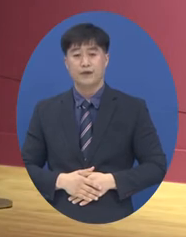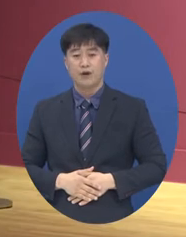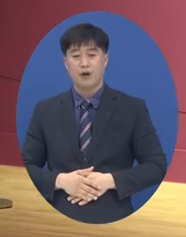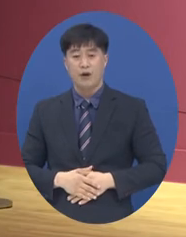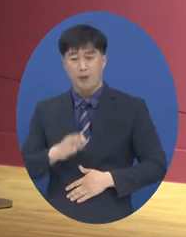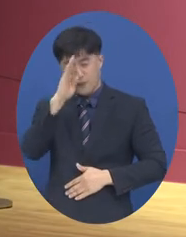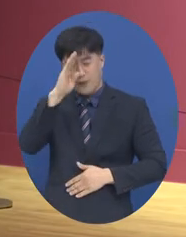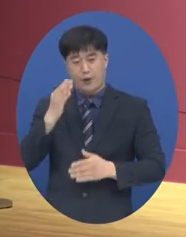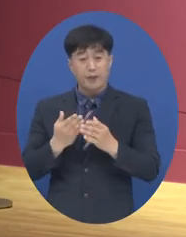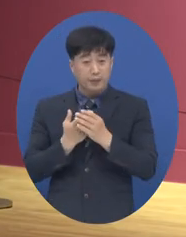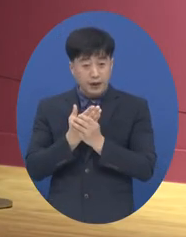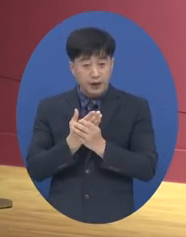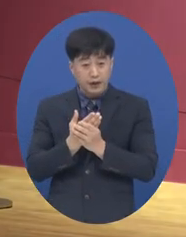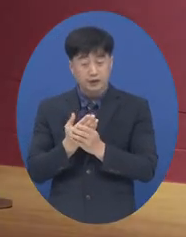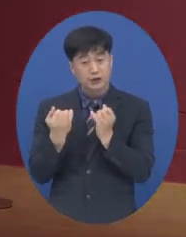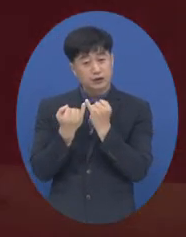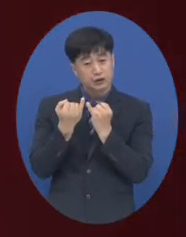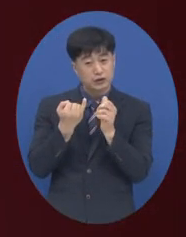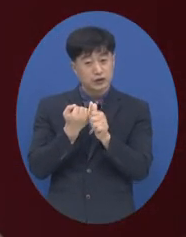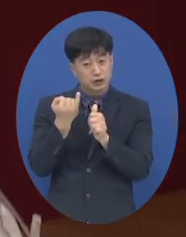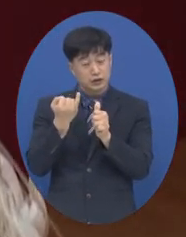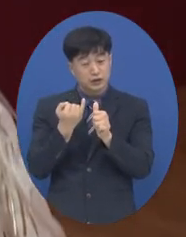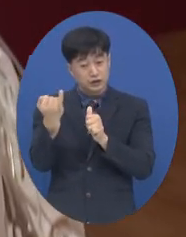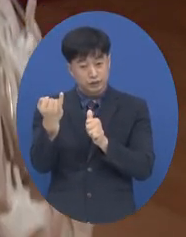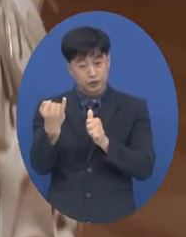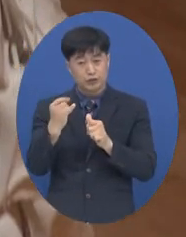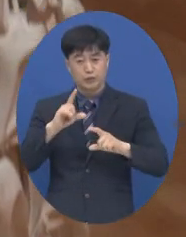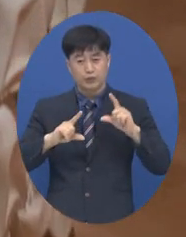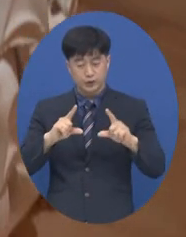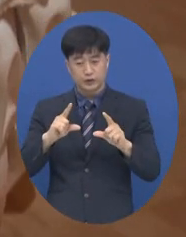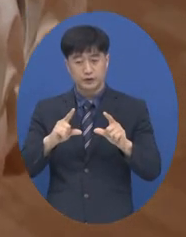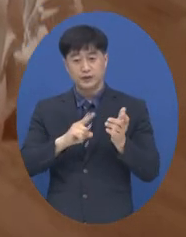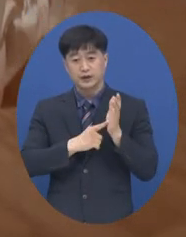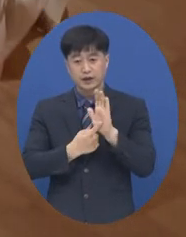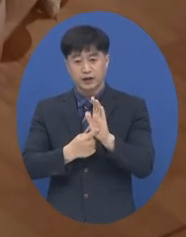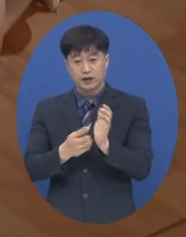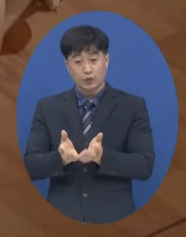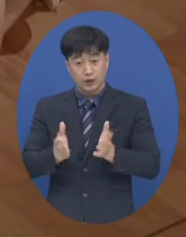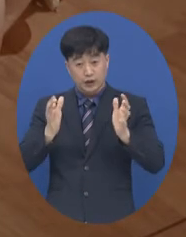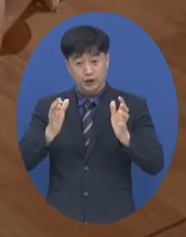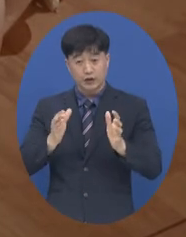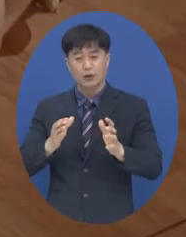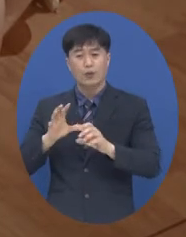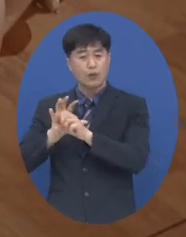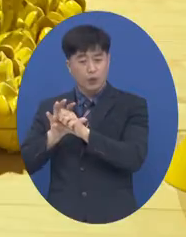병에 걸린 신부를 표현한 도 작품은 코로나 시대 우리의 자화상 을 투여하고